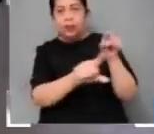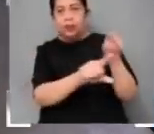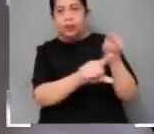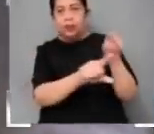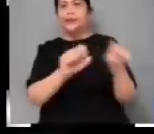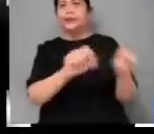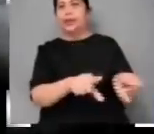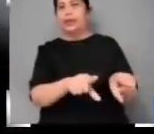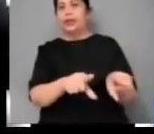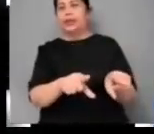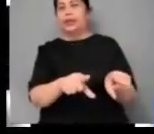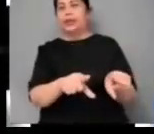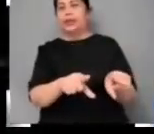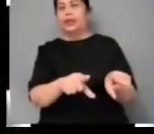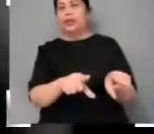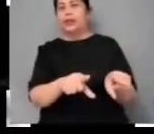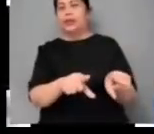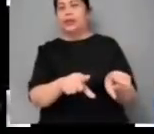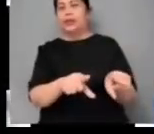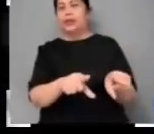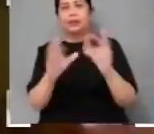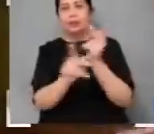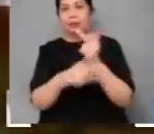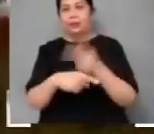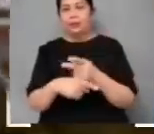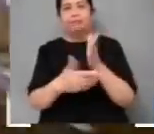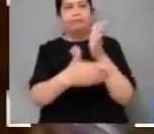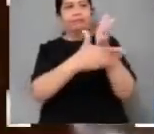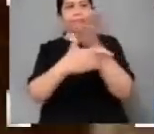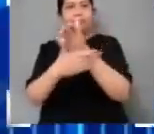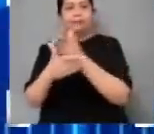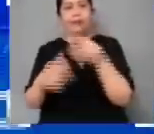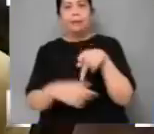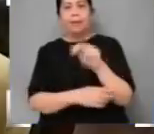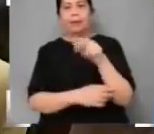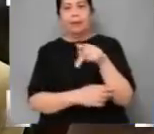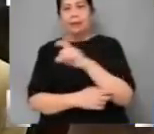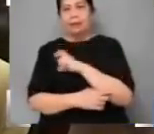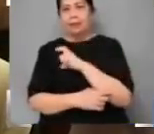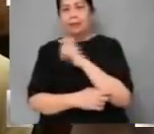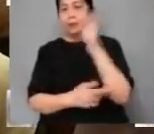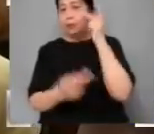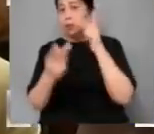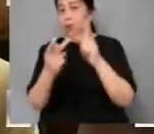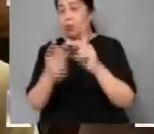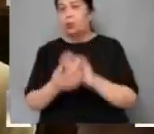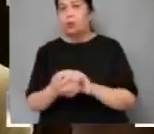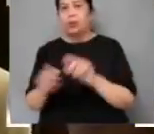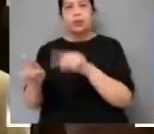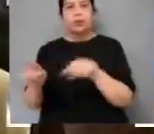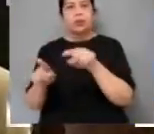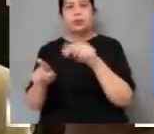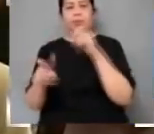uncertified products. Nag-ikot din sa mga tindahan ng paputok ang PNP at ang kanilang pakay. Ito naman yung mga unauthorized as to